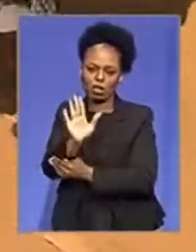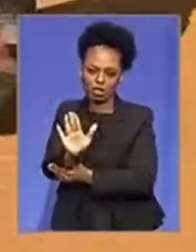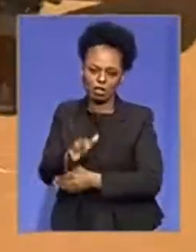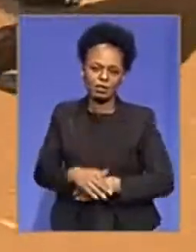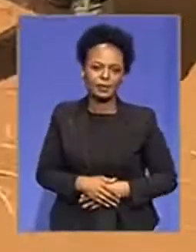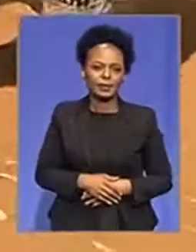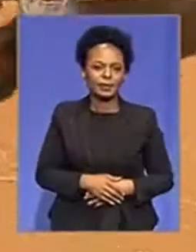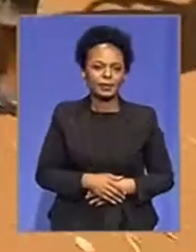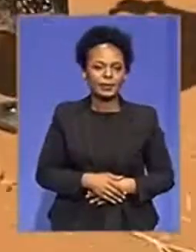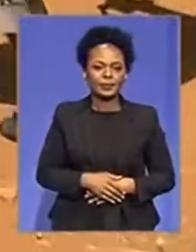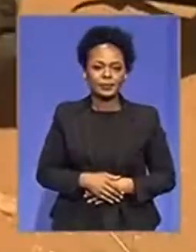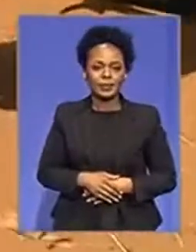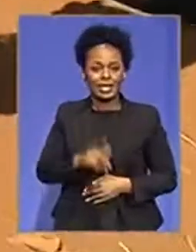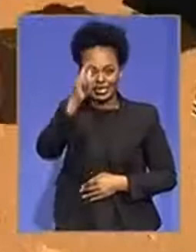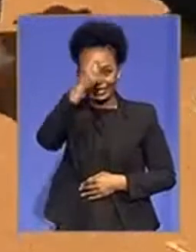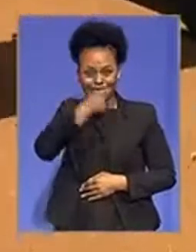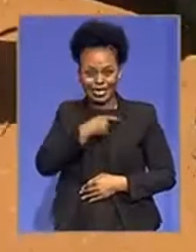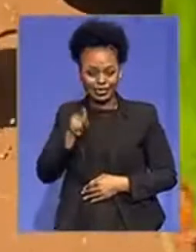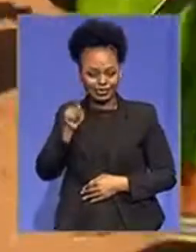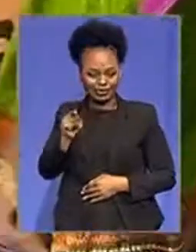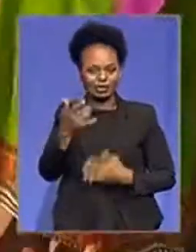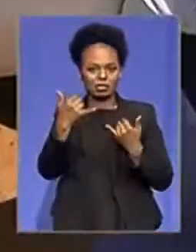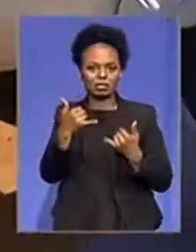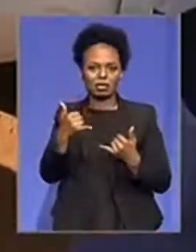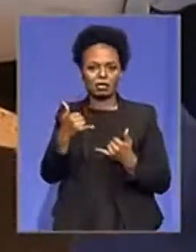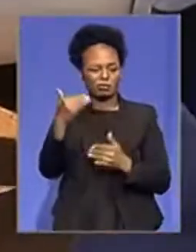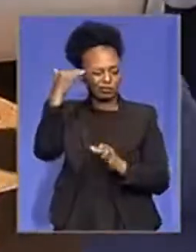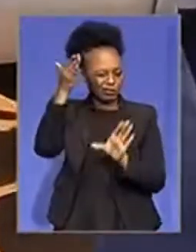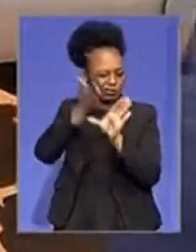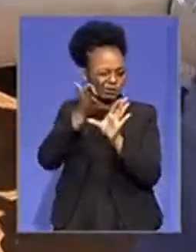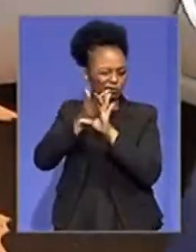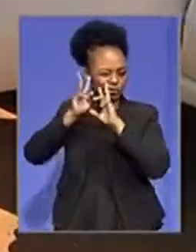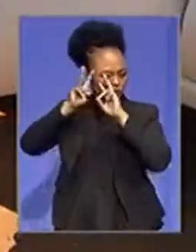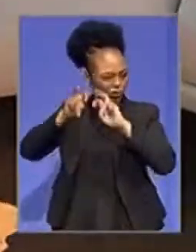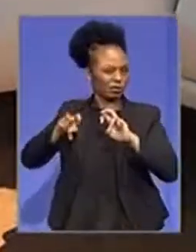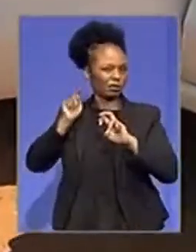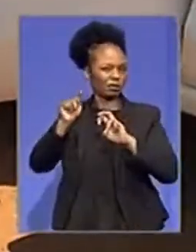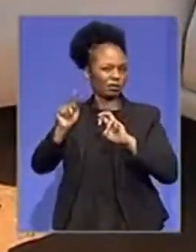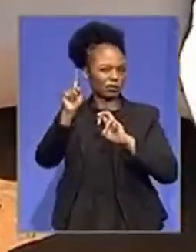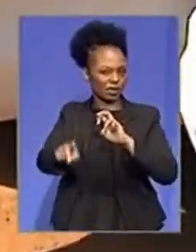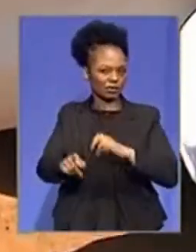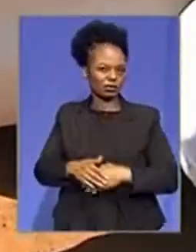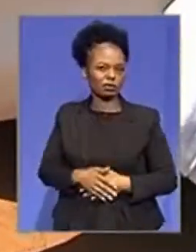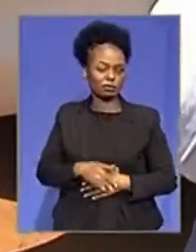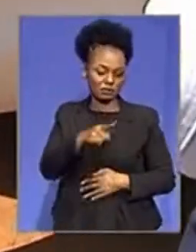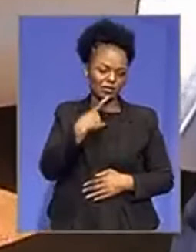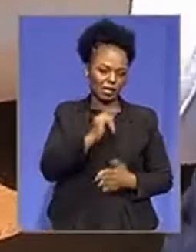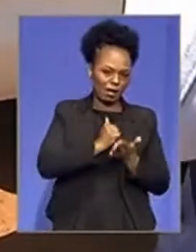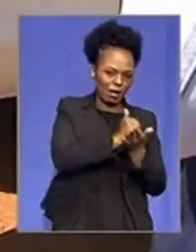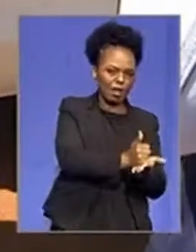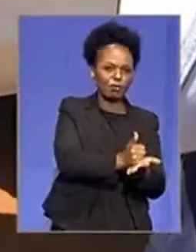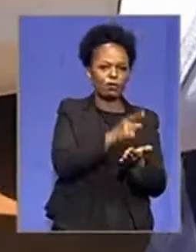go letetše gore morwagwe a dire diteko tša monagano wa ditirelo tša leago ba re ba ikemišeditše go thuša Lena go nyaka ba meleko le